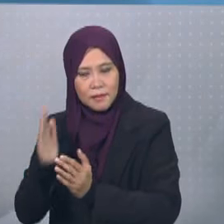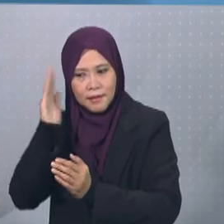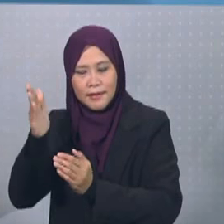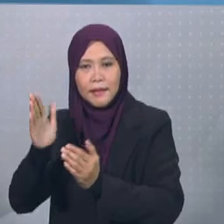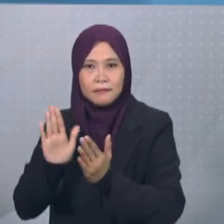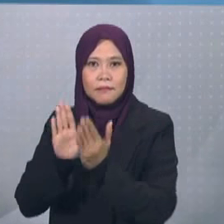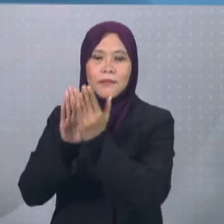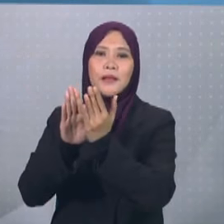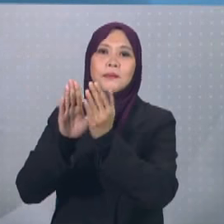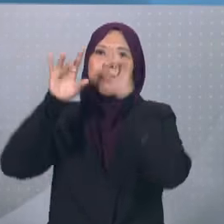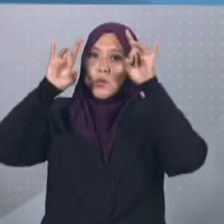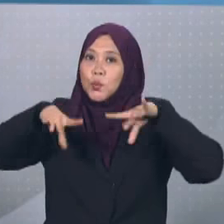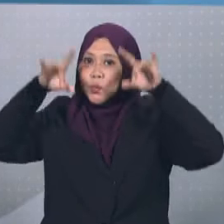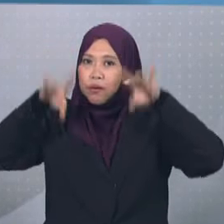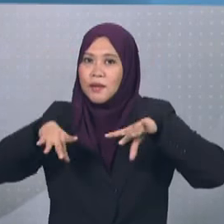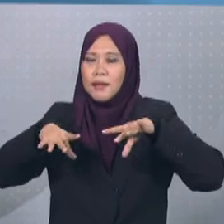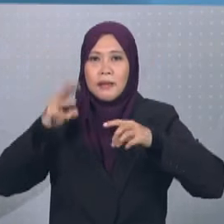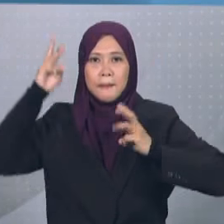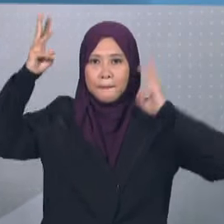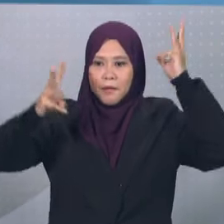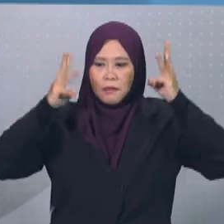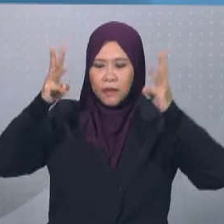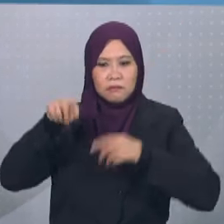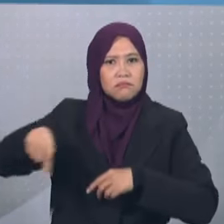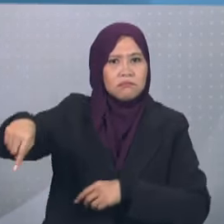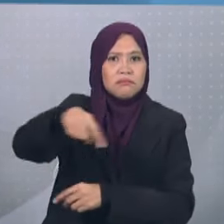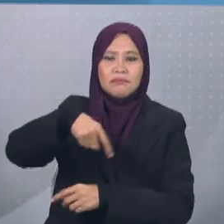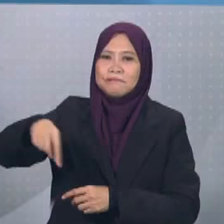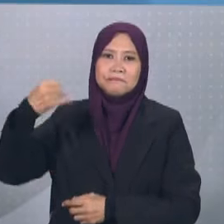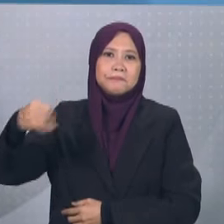menduduki peperiksaan sebab kita bimbang mereka ini apa tidak dapat